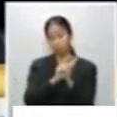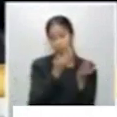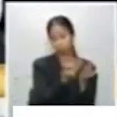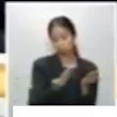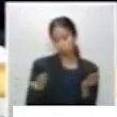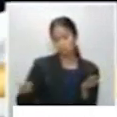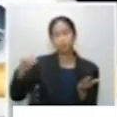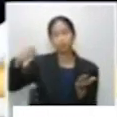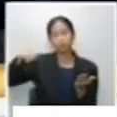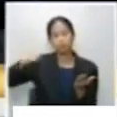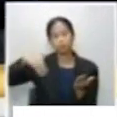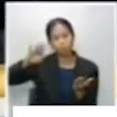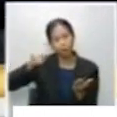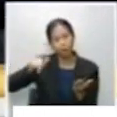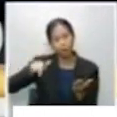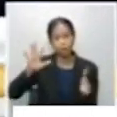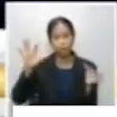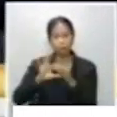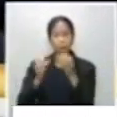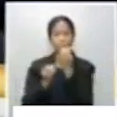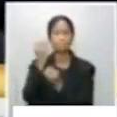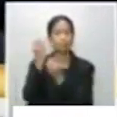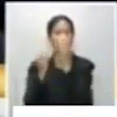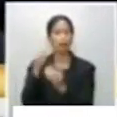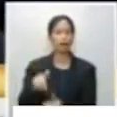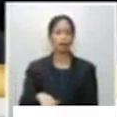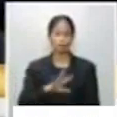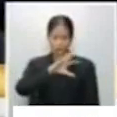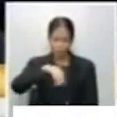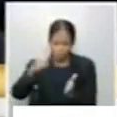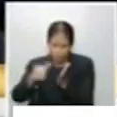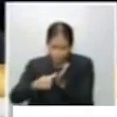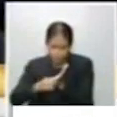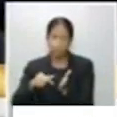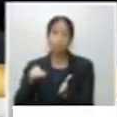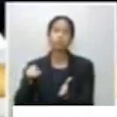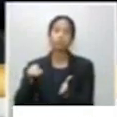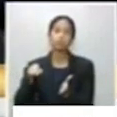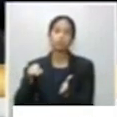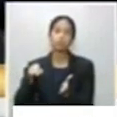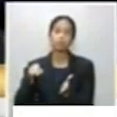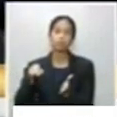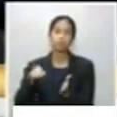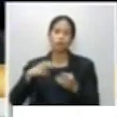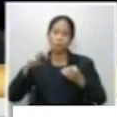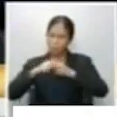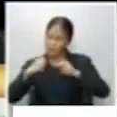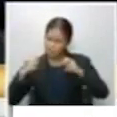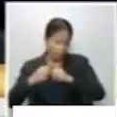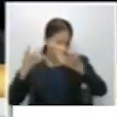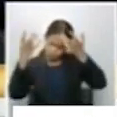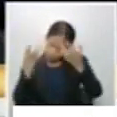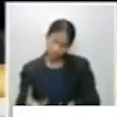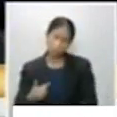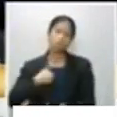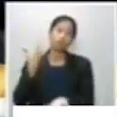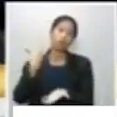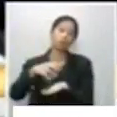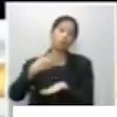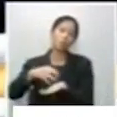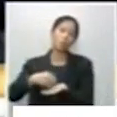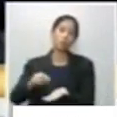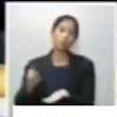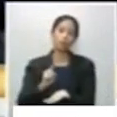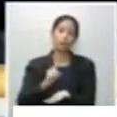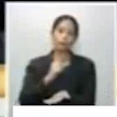ากับที่ดินป่าสงวนทั้งหลายนี่ไปแก้ได้บางอย่างมันเป็นปัญหาโลกแตกที่ผมเล่ามาแล้วว่าใ